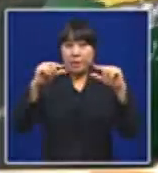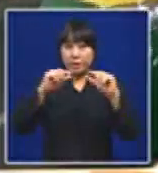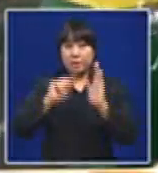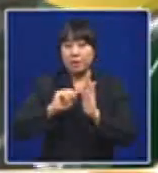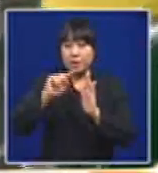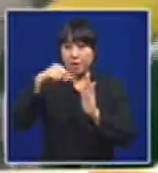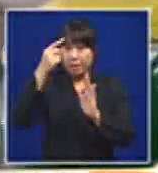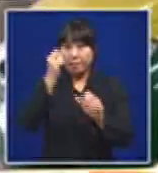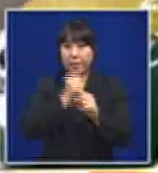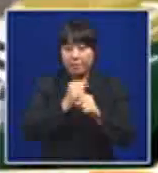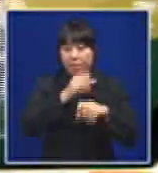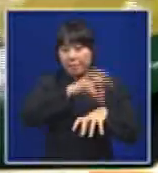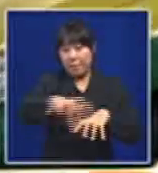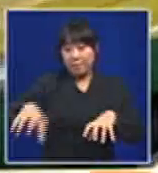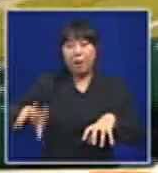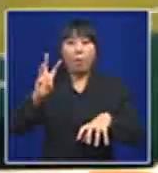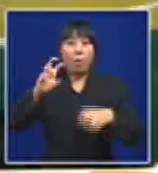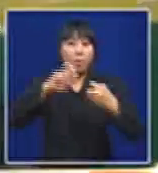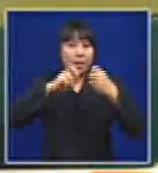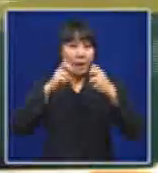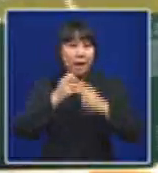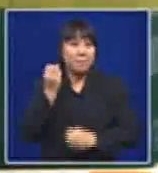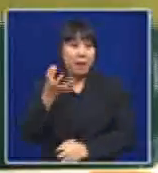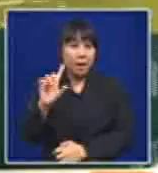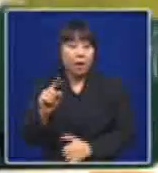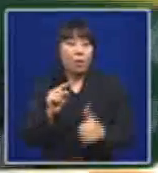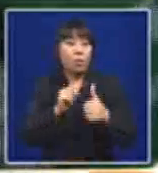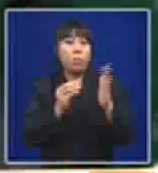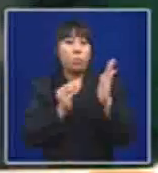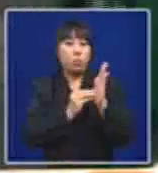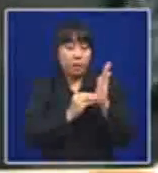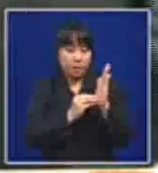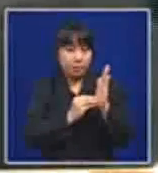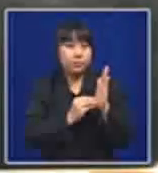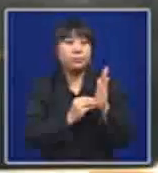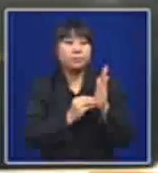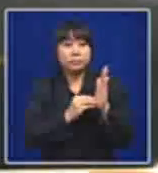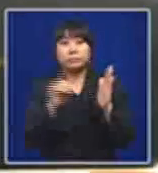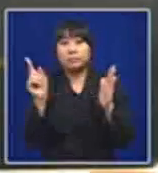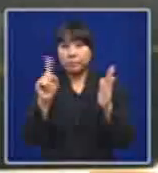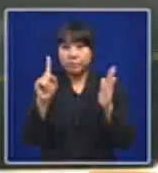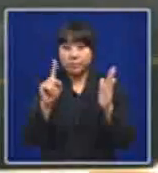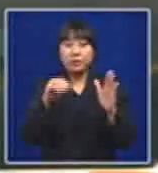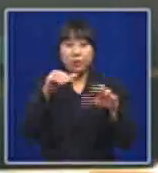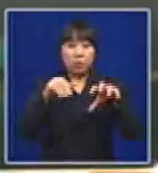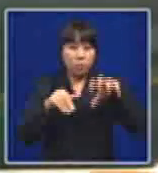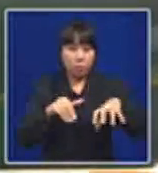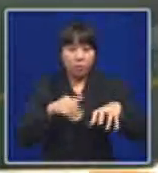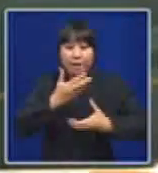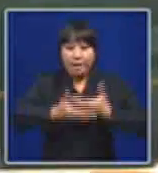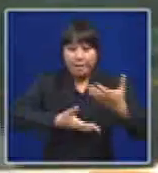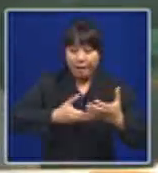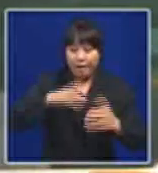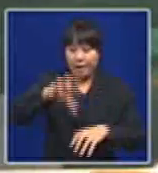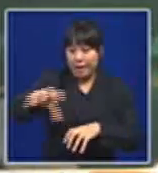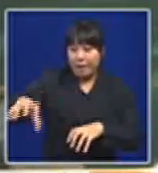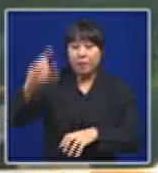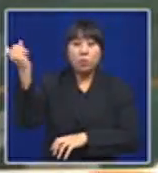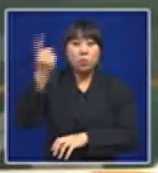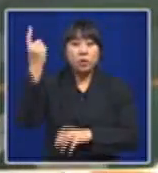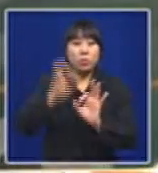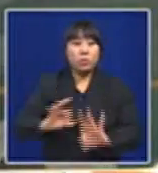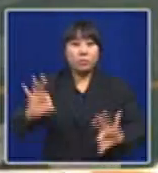ดำเนินการใน6พื้นที่ที่เป็นปัญหาคือกรุงเทพมหานครโดยเฉพาะย่านศูนย์การค้าและแหล่งท่องเที่ยวสำคัญ